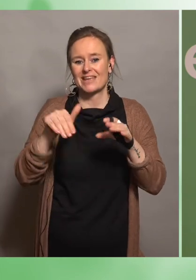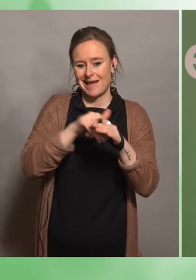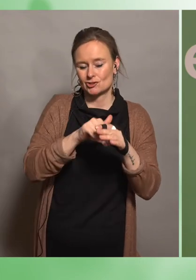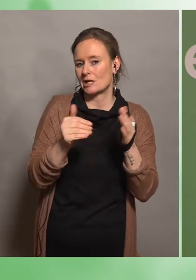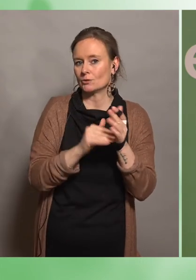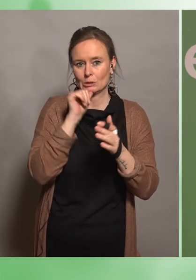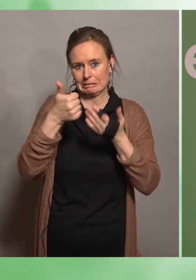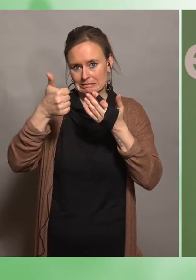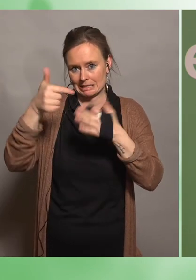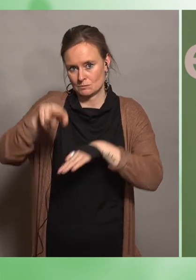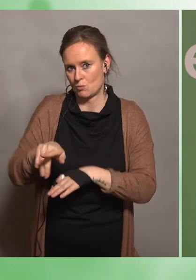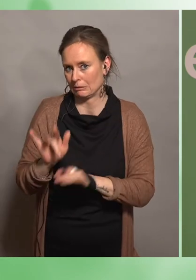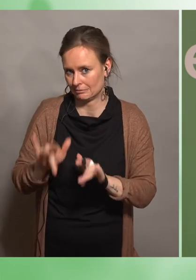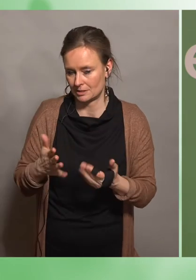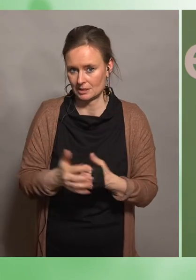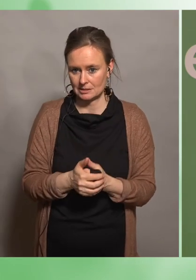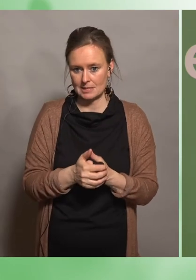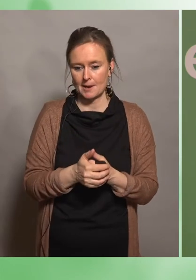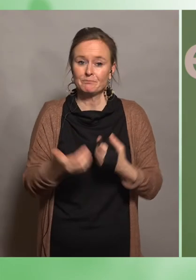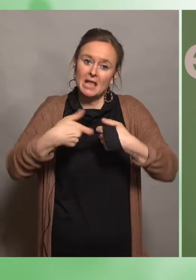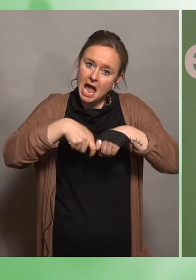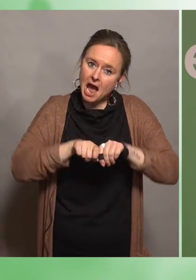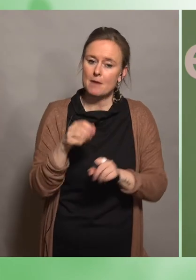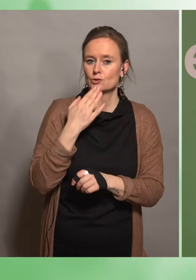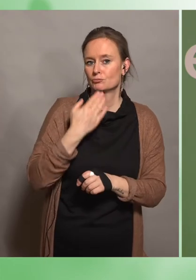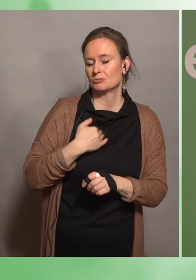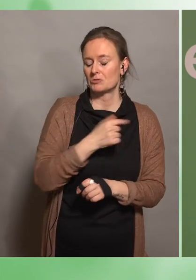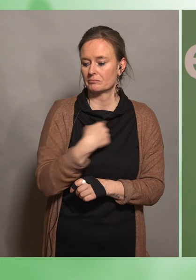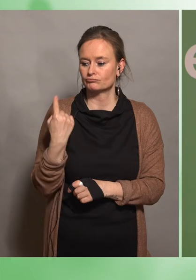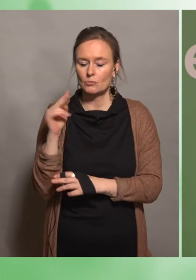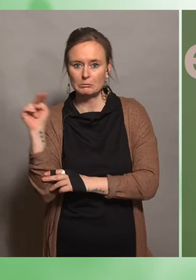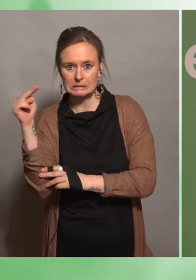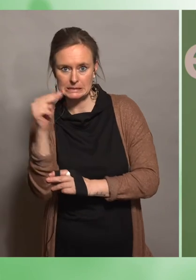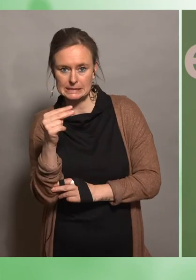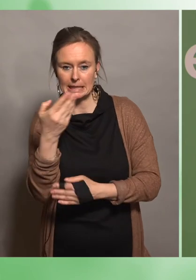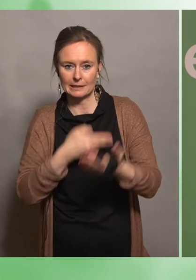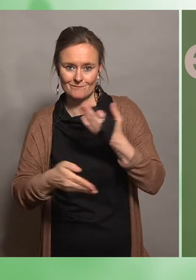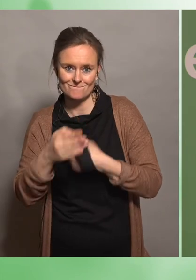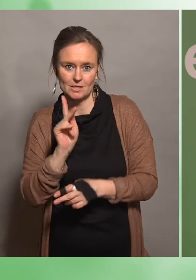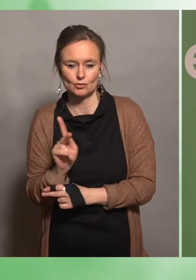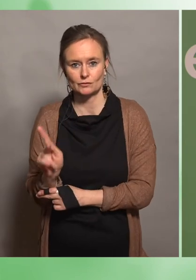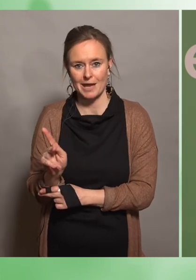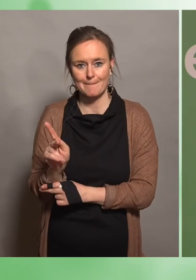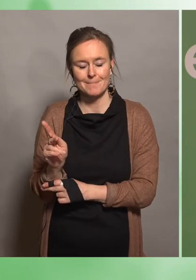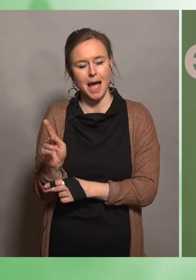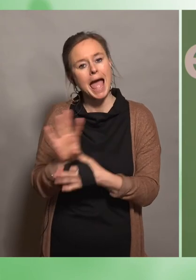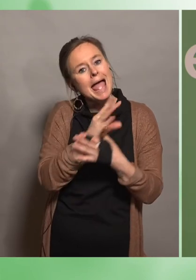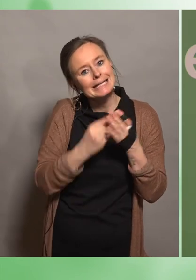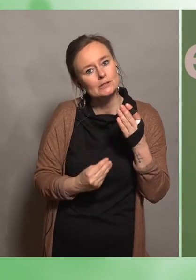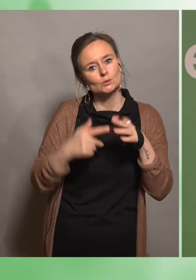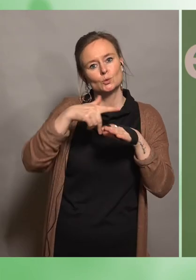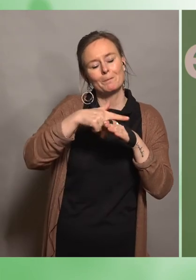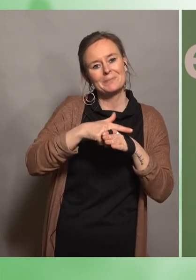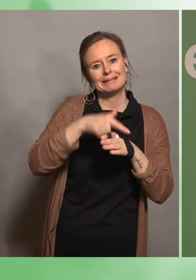abschließend muss ich sagen, aus Sicht der Wirtschaftskammer ist also die Inklusion von behinderten